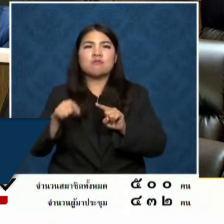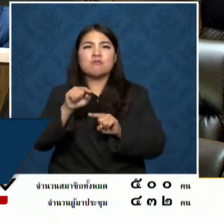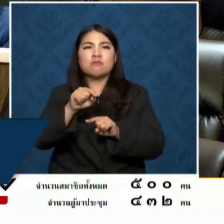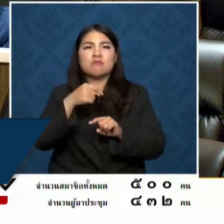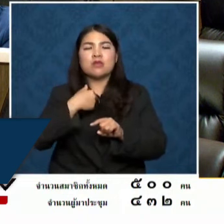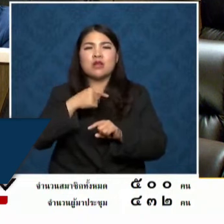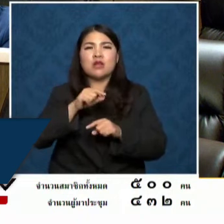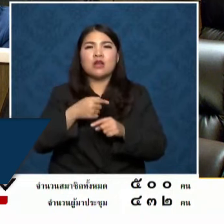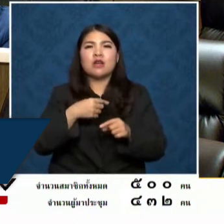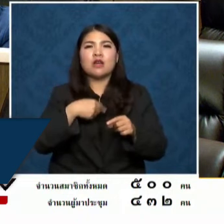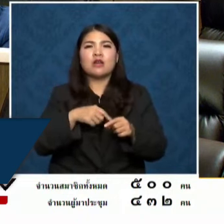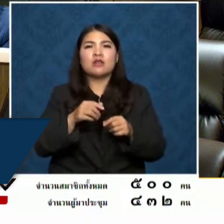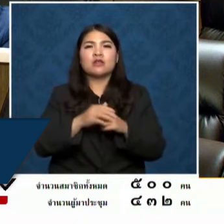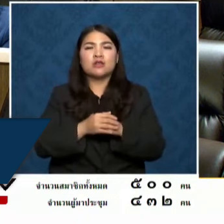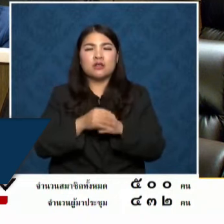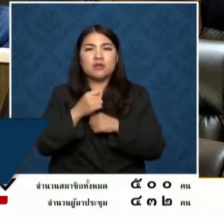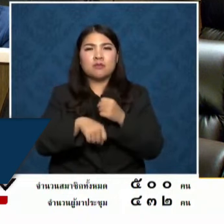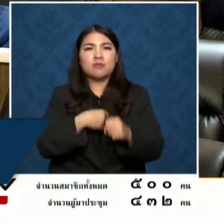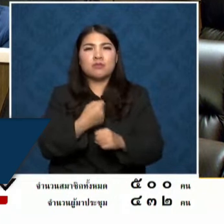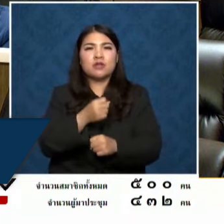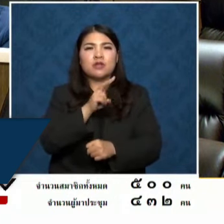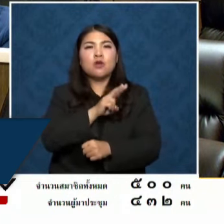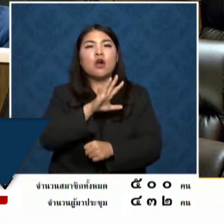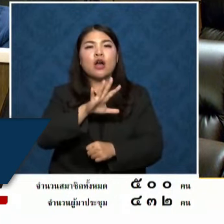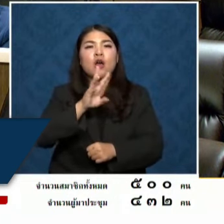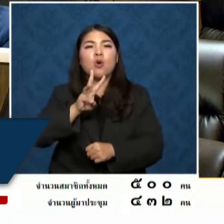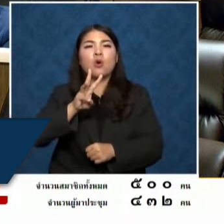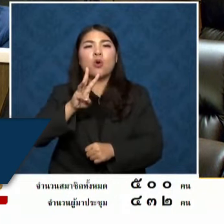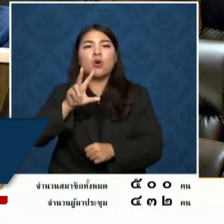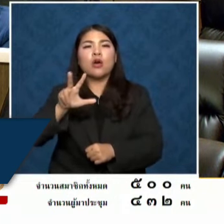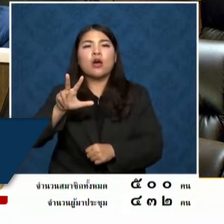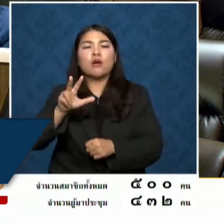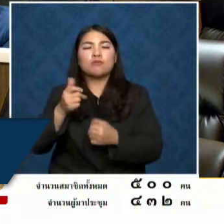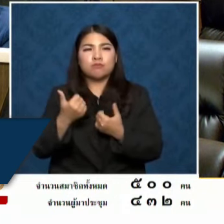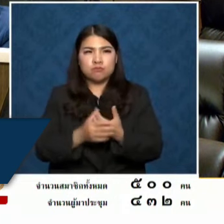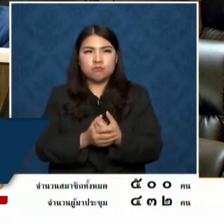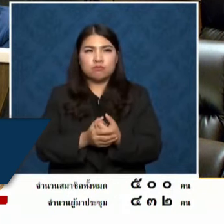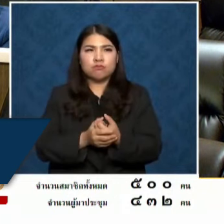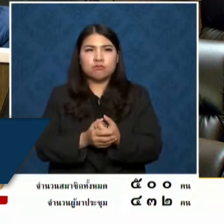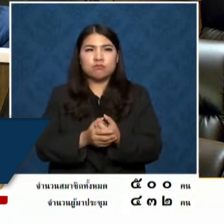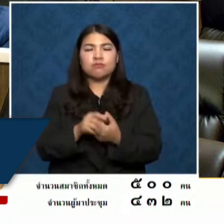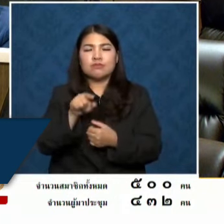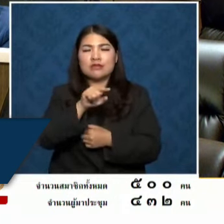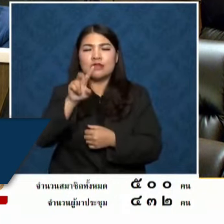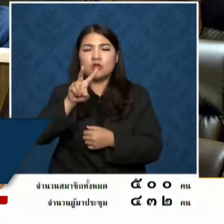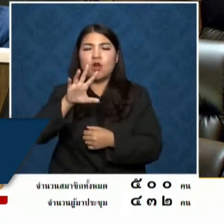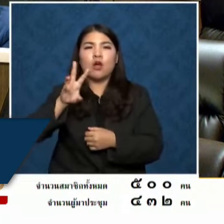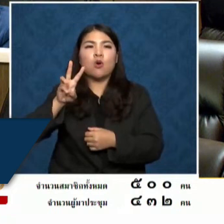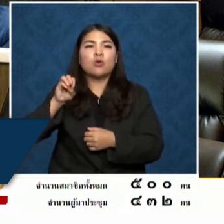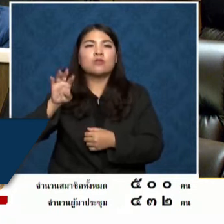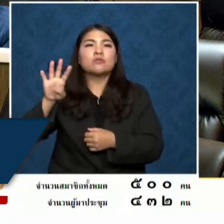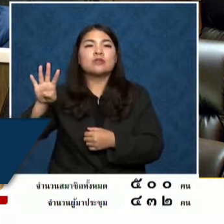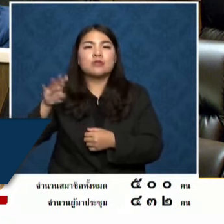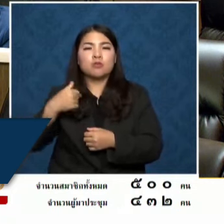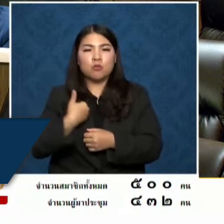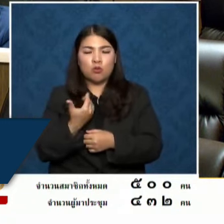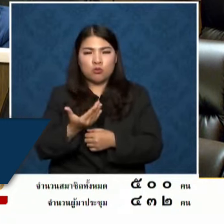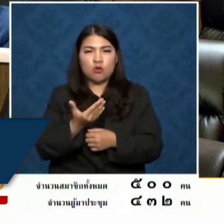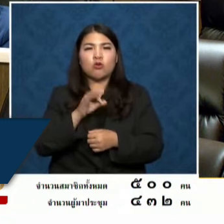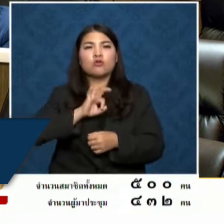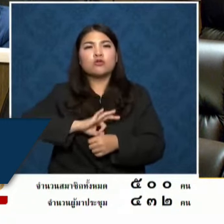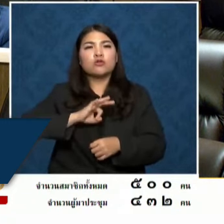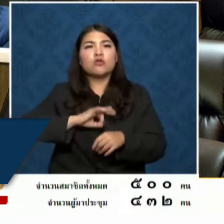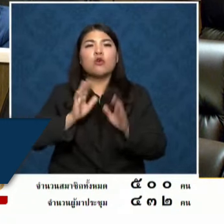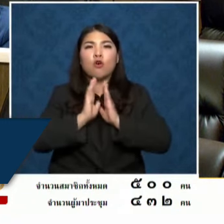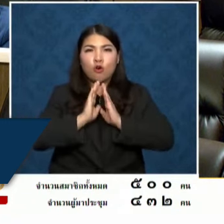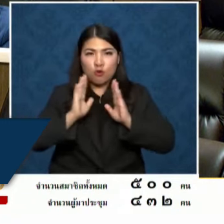แสดงออกของเด็กในปี 63ถึงปี 64ครับก่อนอื่นครับผมต้องเอ่อขอบคุณและชื่น